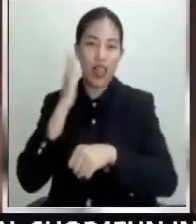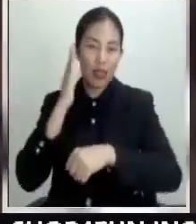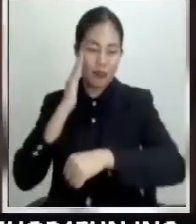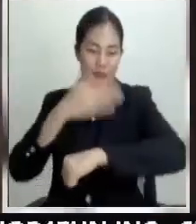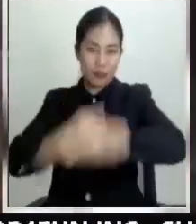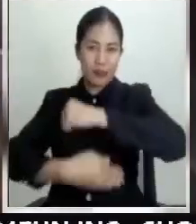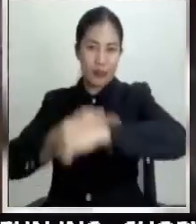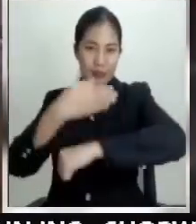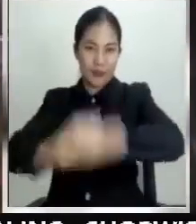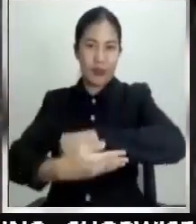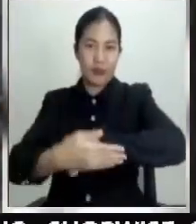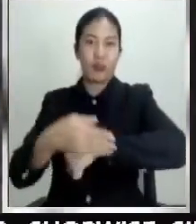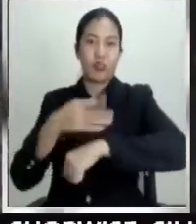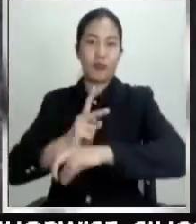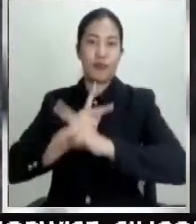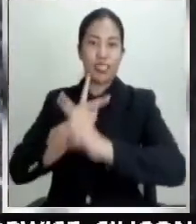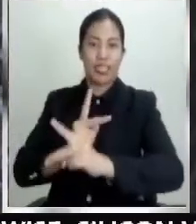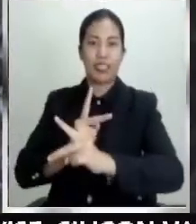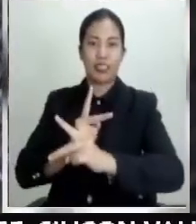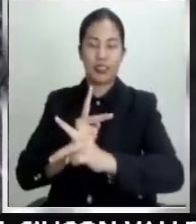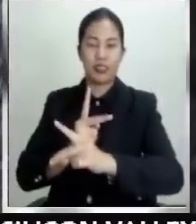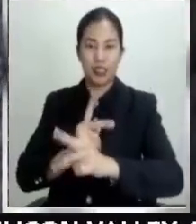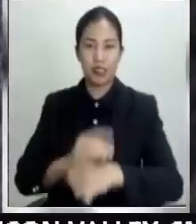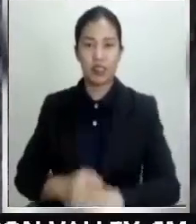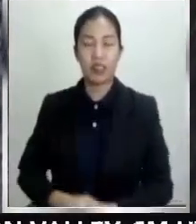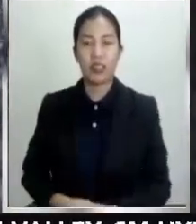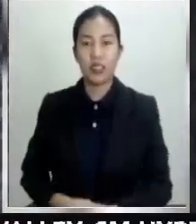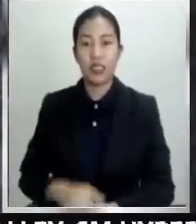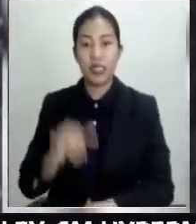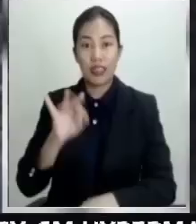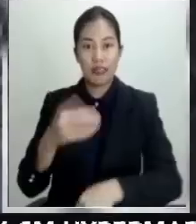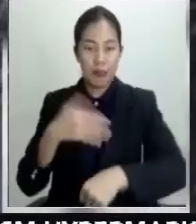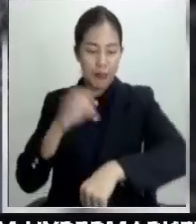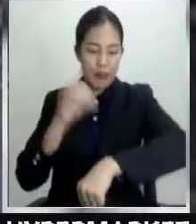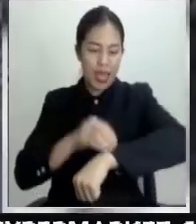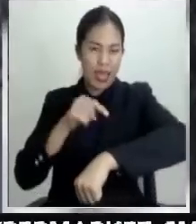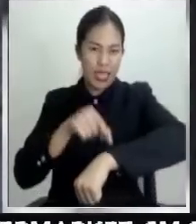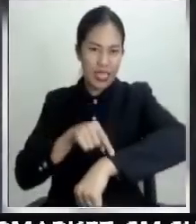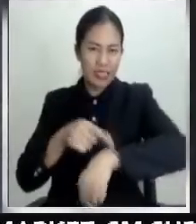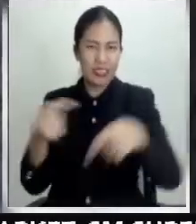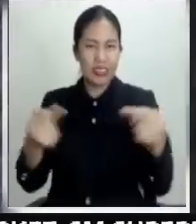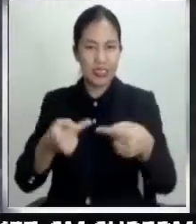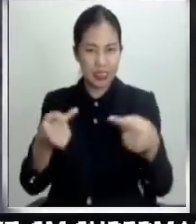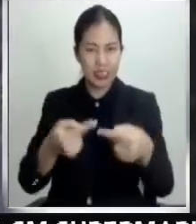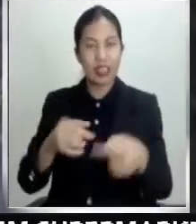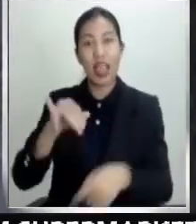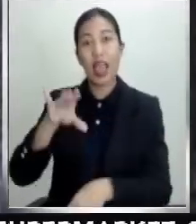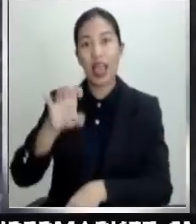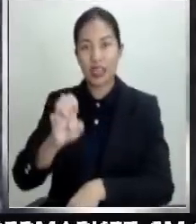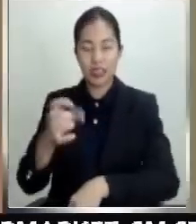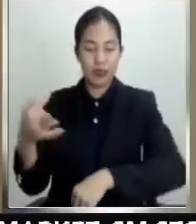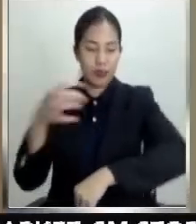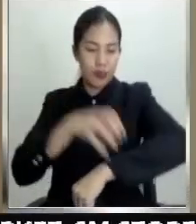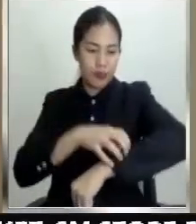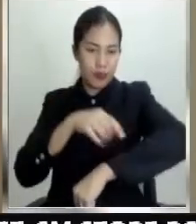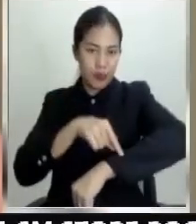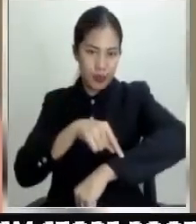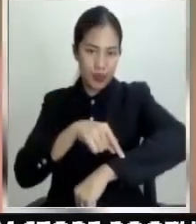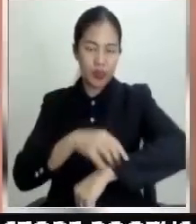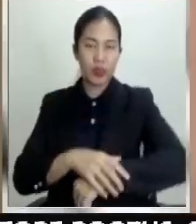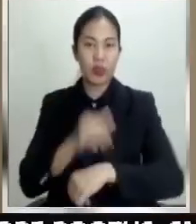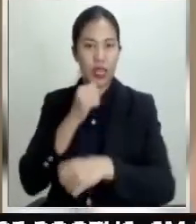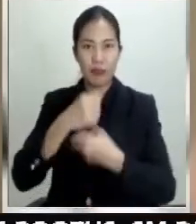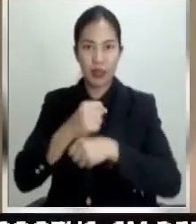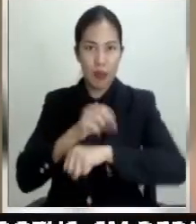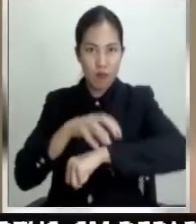ng lato-lato sa kamay. Pag nagkapasa, lagyan daw ito ng ice compress para maiwasang mamaga. Ang kailangan dyan